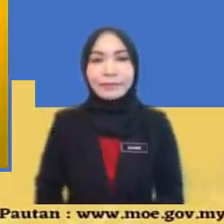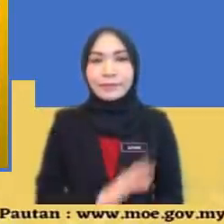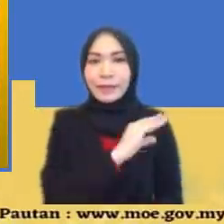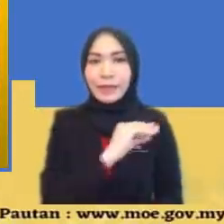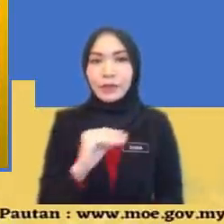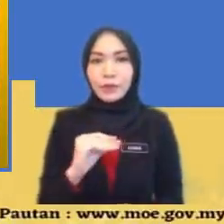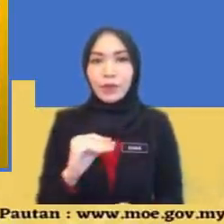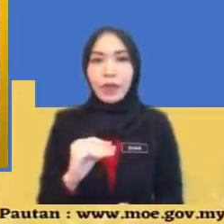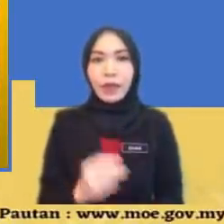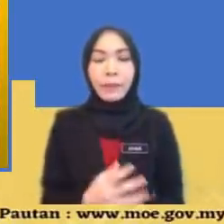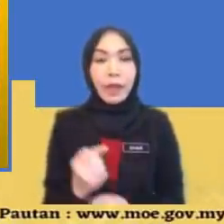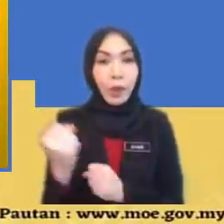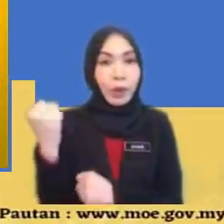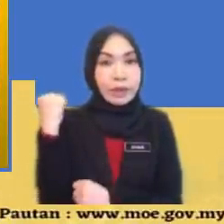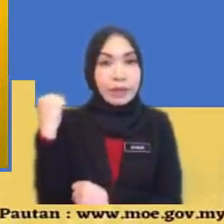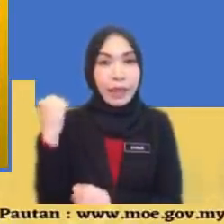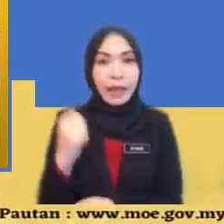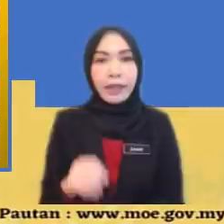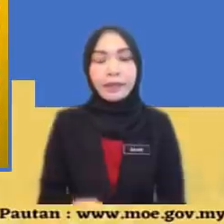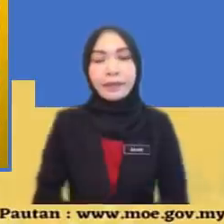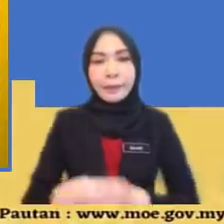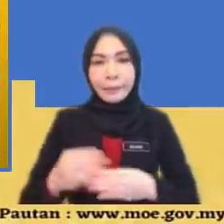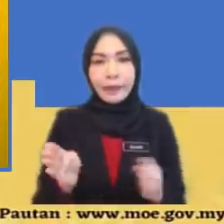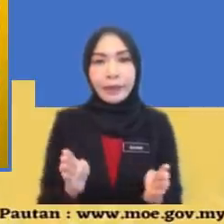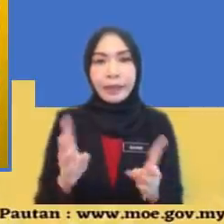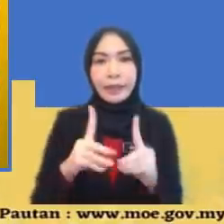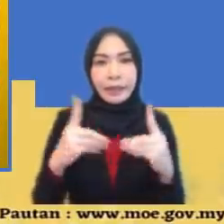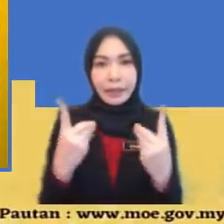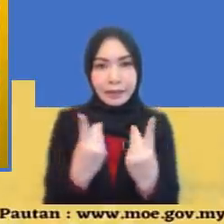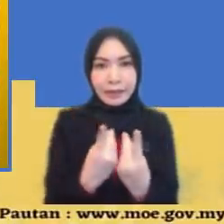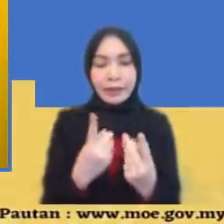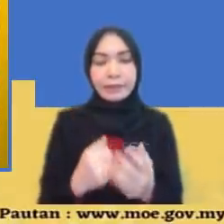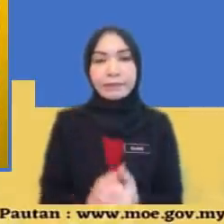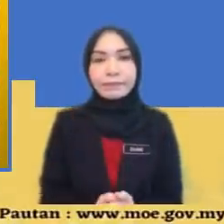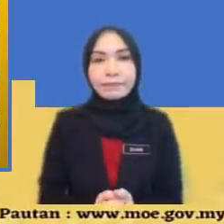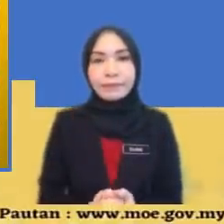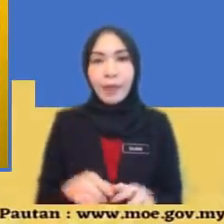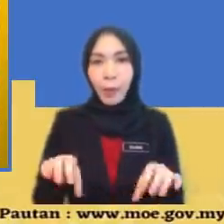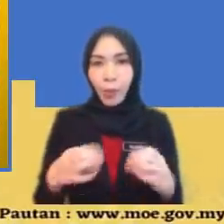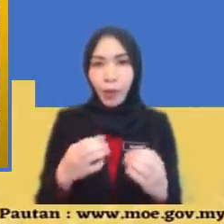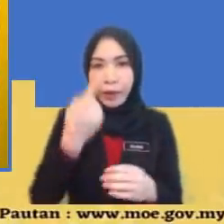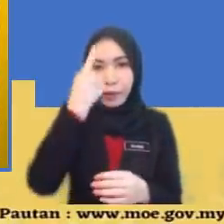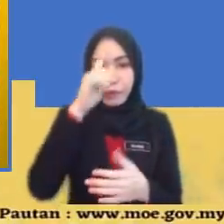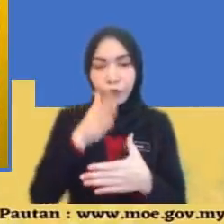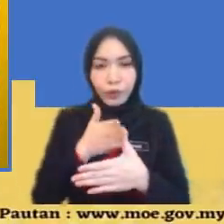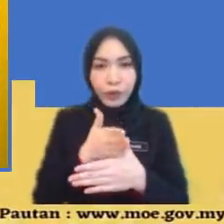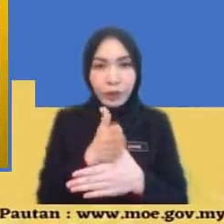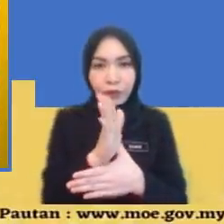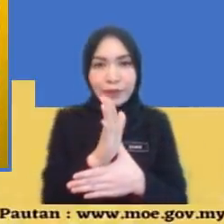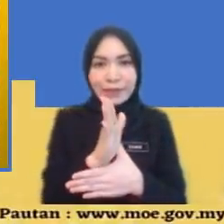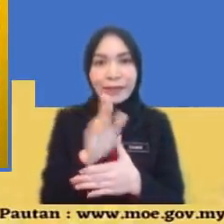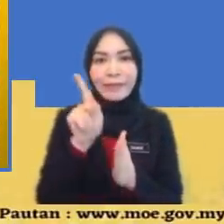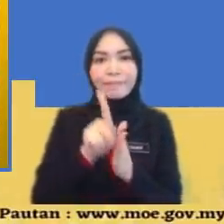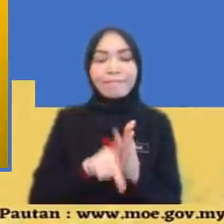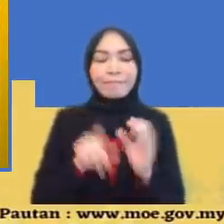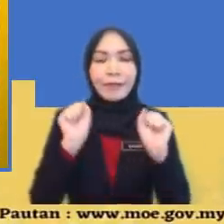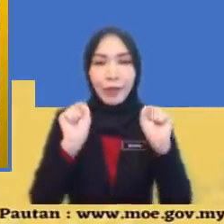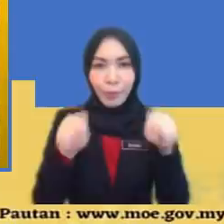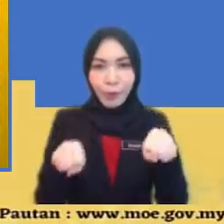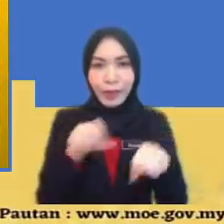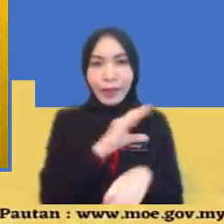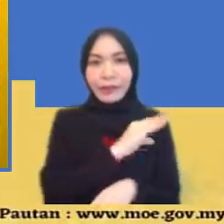BPD ini dilaksanakan dan diteruskan bagi memastikan tahap ke Pean dan penguasaan